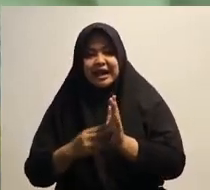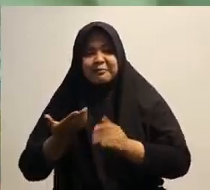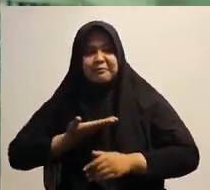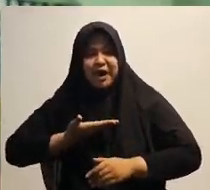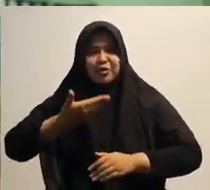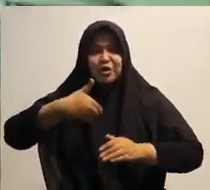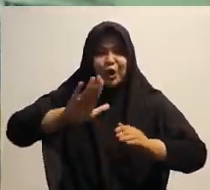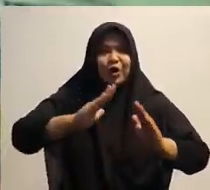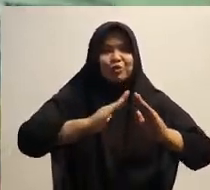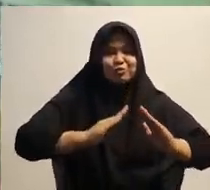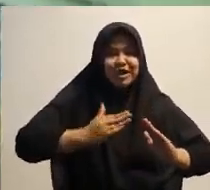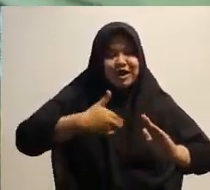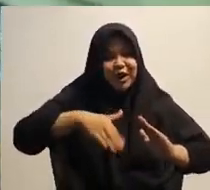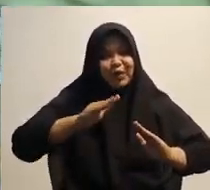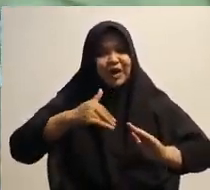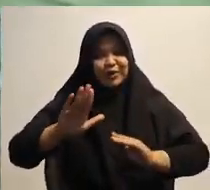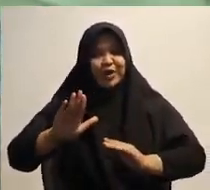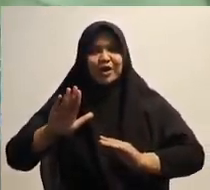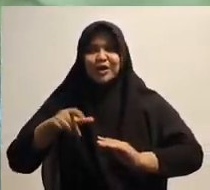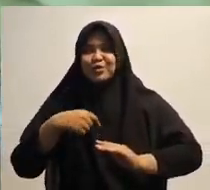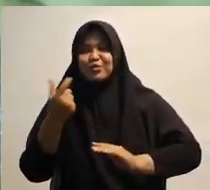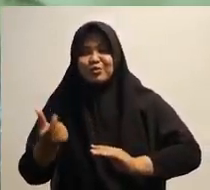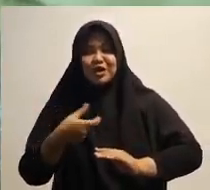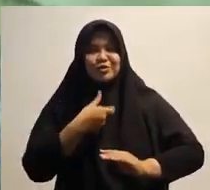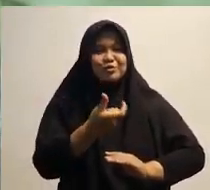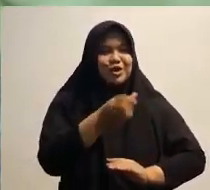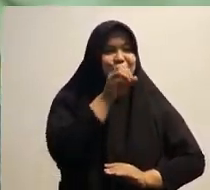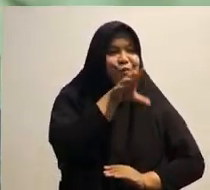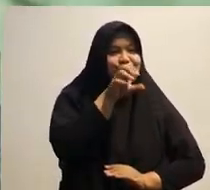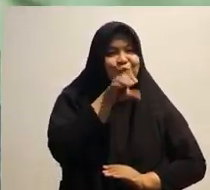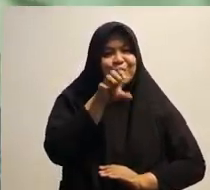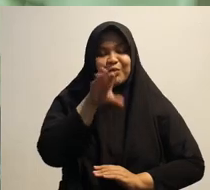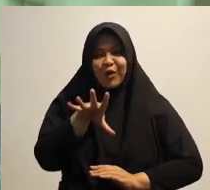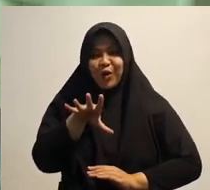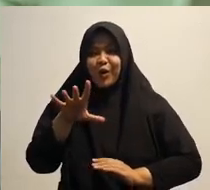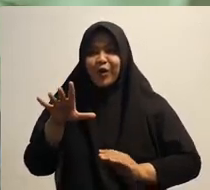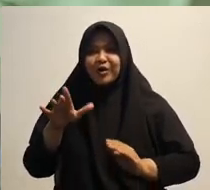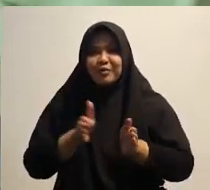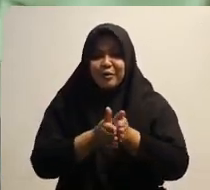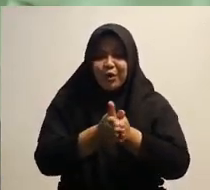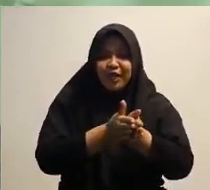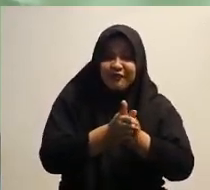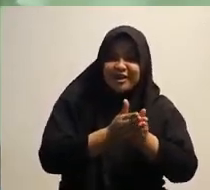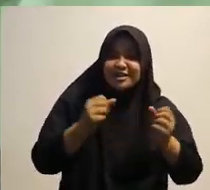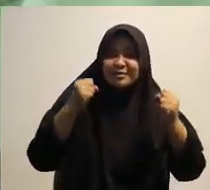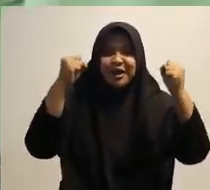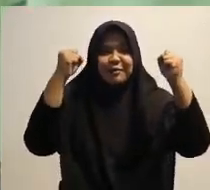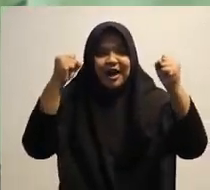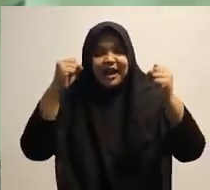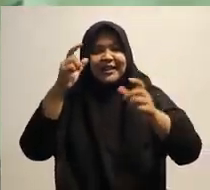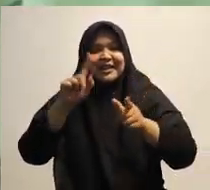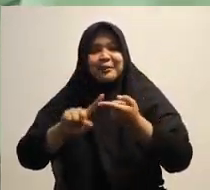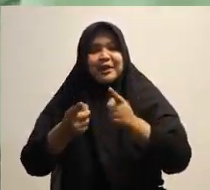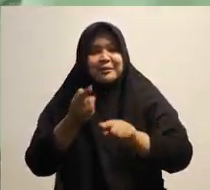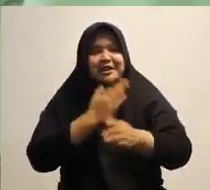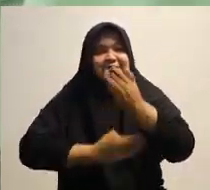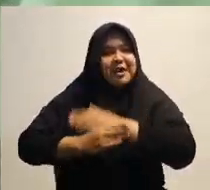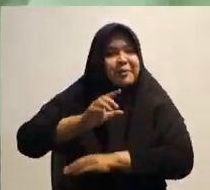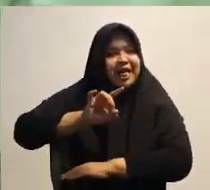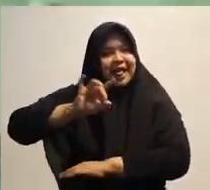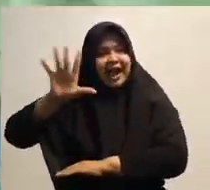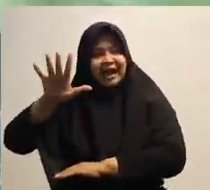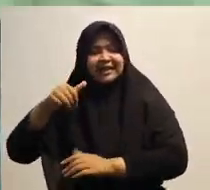kasih kalau Dian itu mau udah mau keluar, terus sekarang udah diundang jadi narasumber, menyemangati yang di fakultas